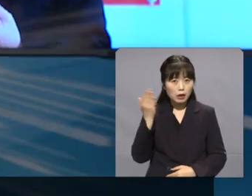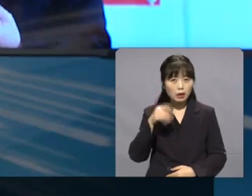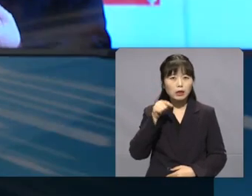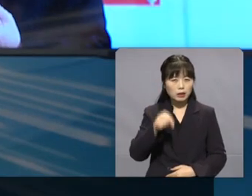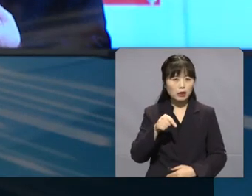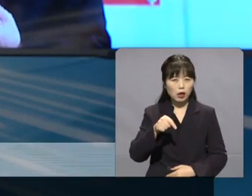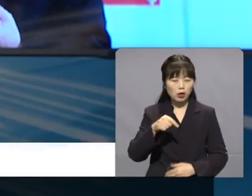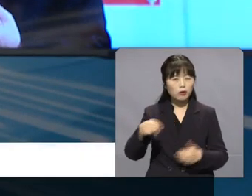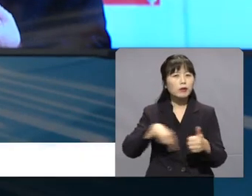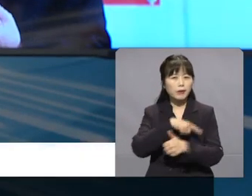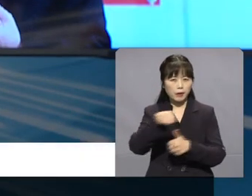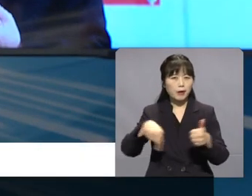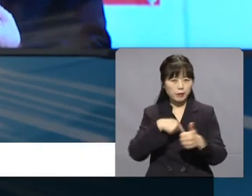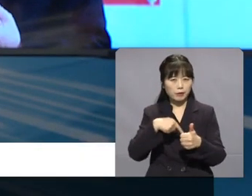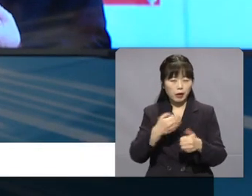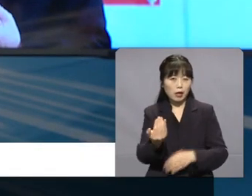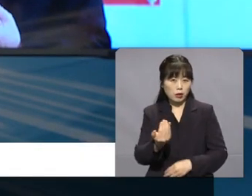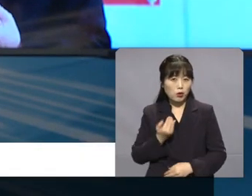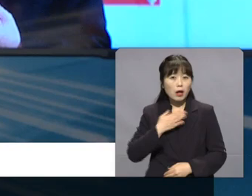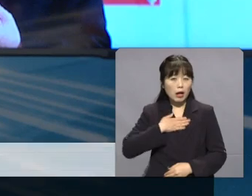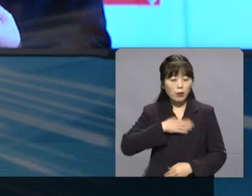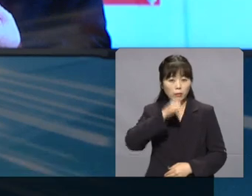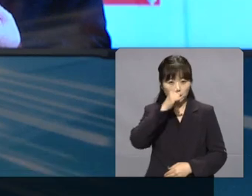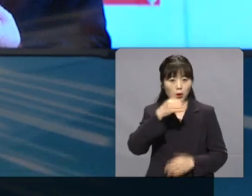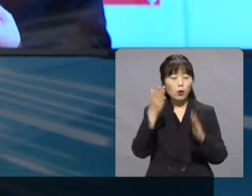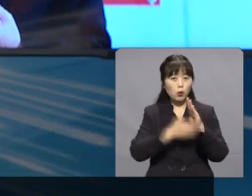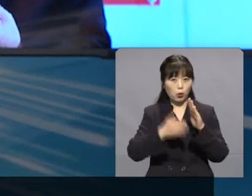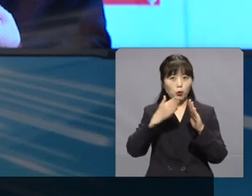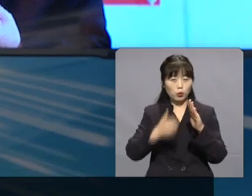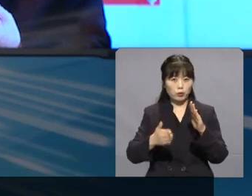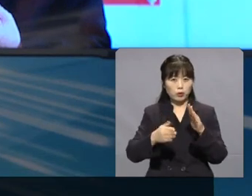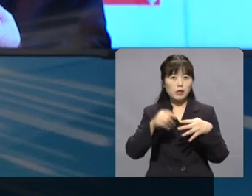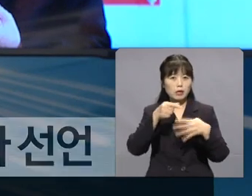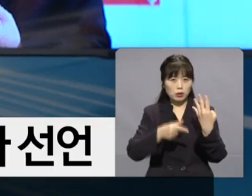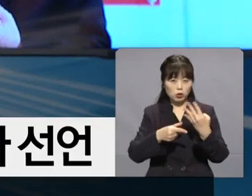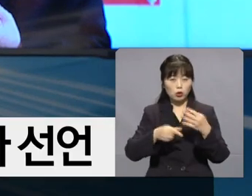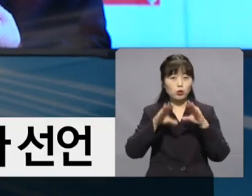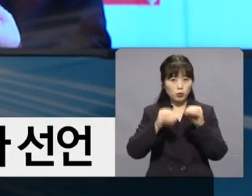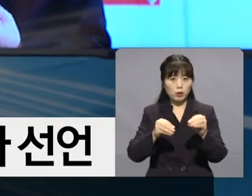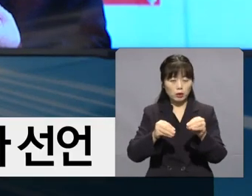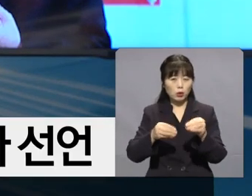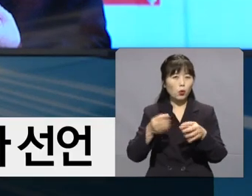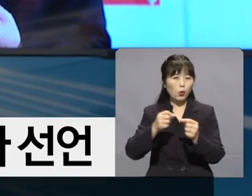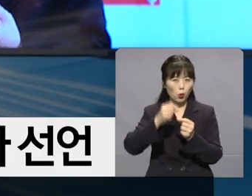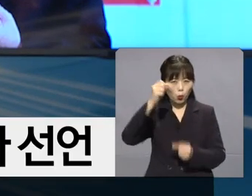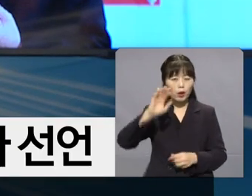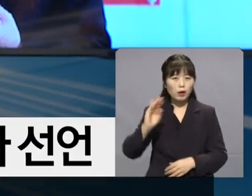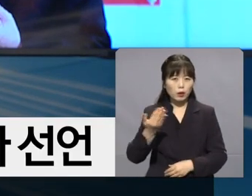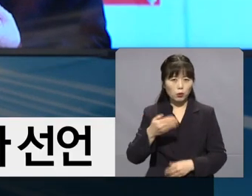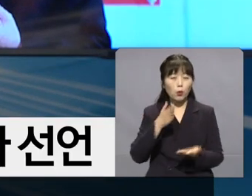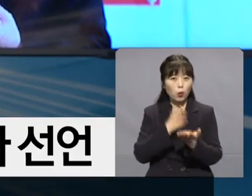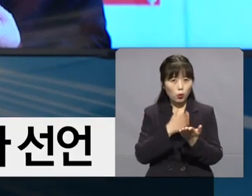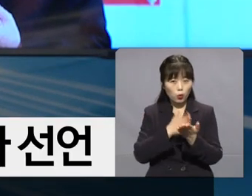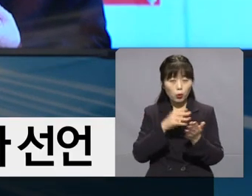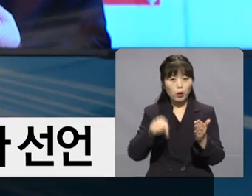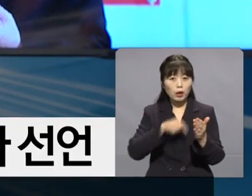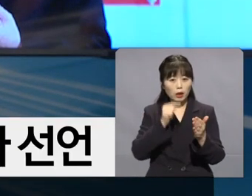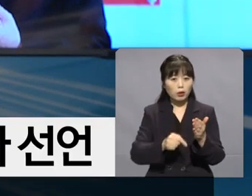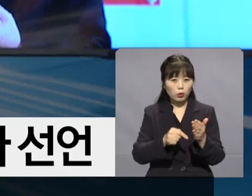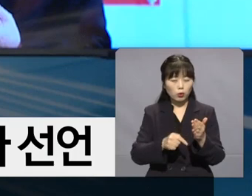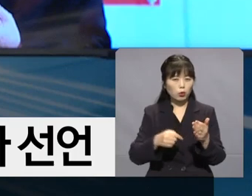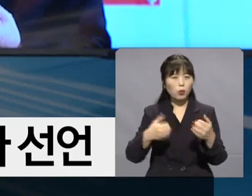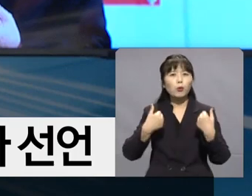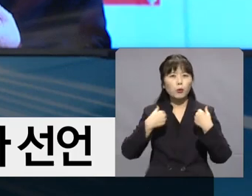그런 기류가 사전에 좀 읽혔죠 공식 일정 중단한지 갔고요 그래서 언론 쪽에서도 역시